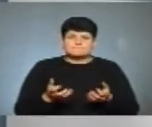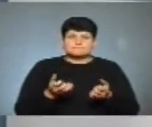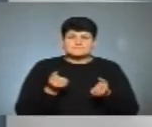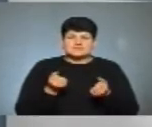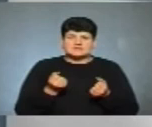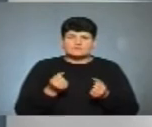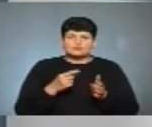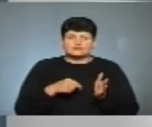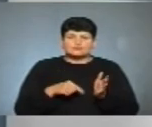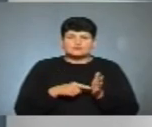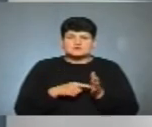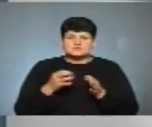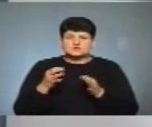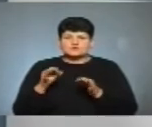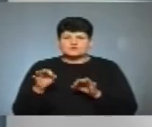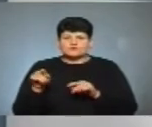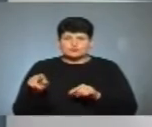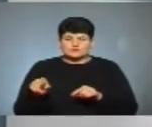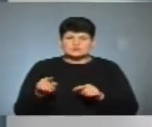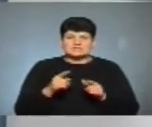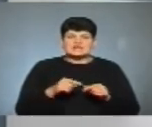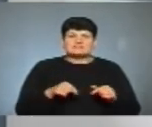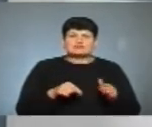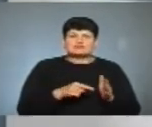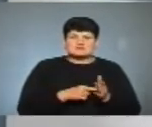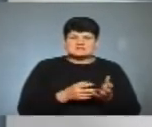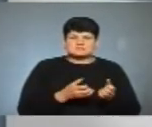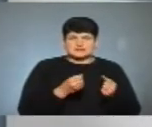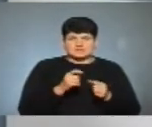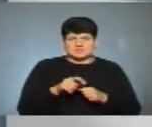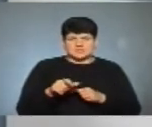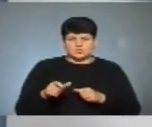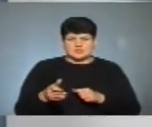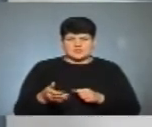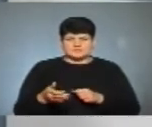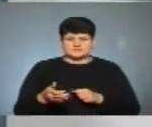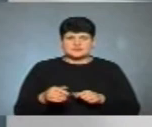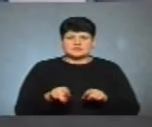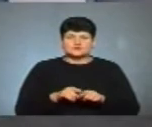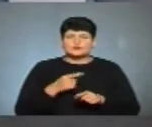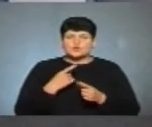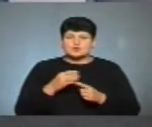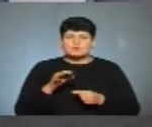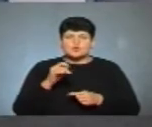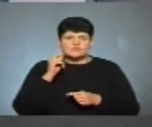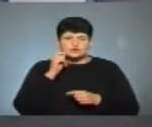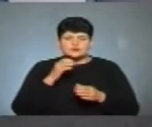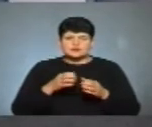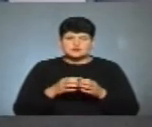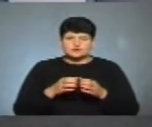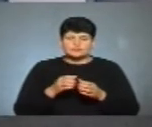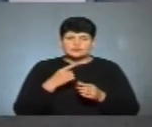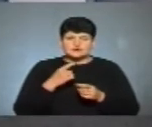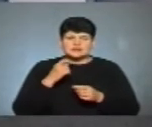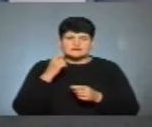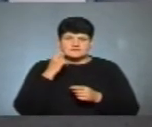підтримують в місті «Свободу», і саме в місті силу людей підтримують. Також ви зазначали про вікові категорії, зокрема